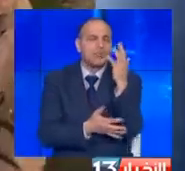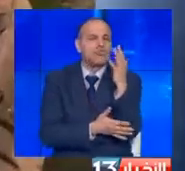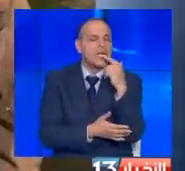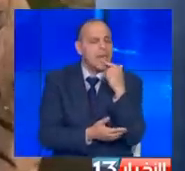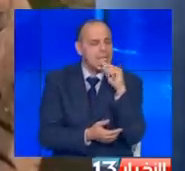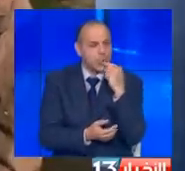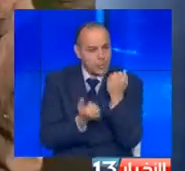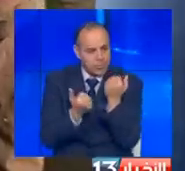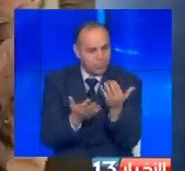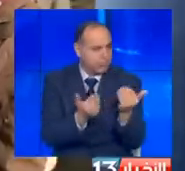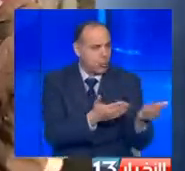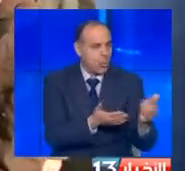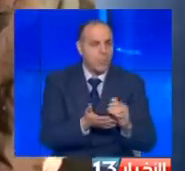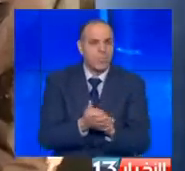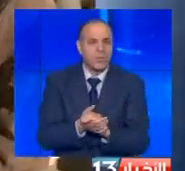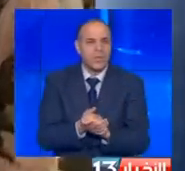توزيعها